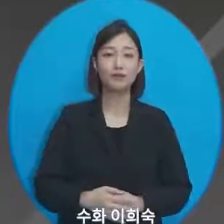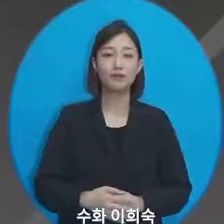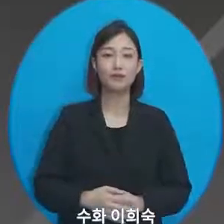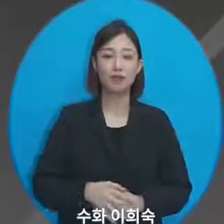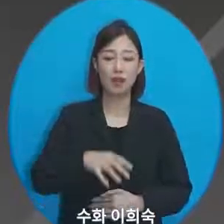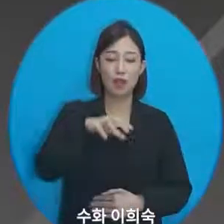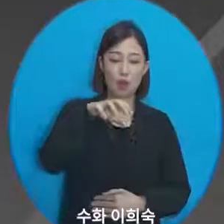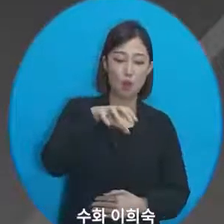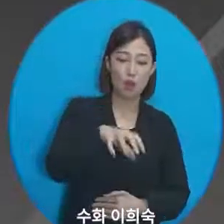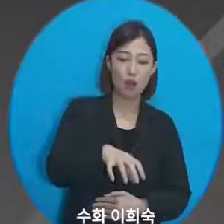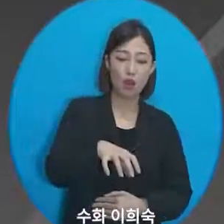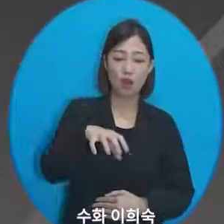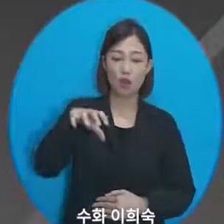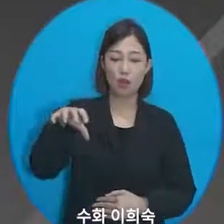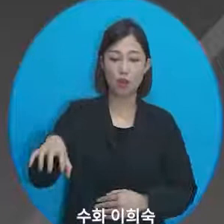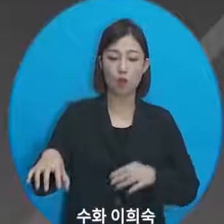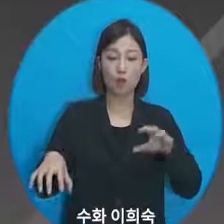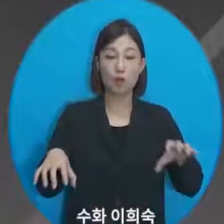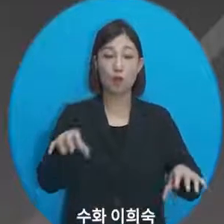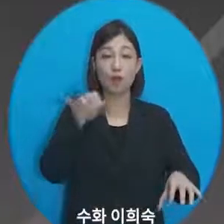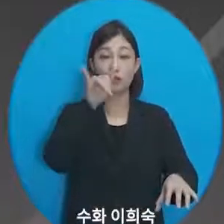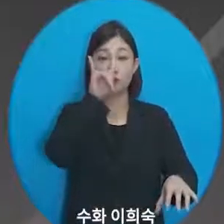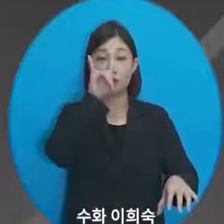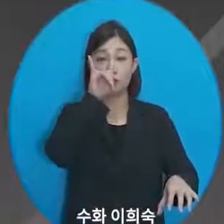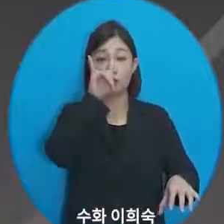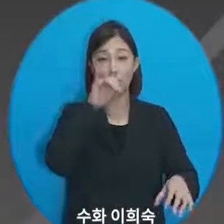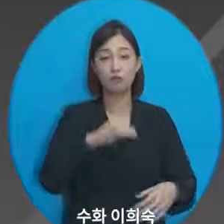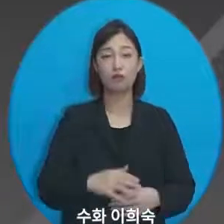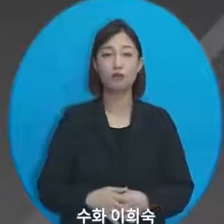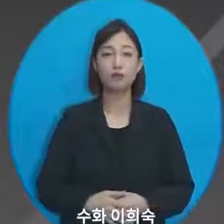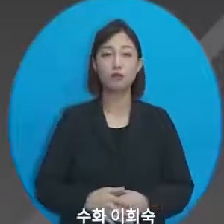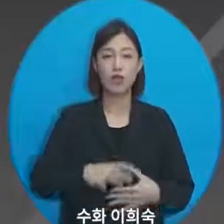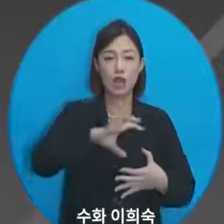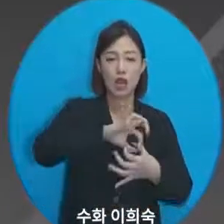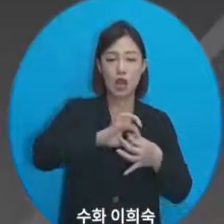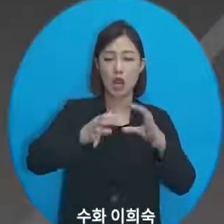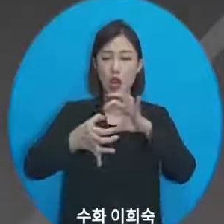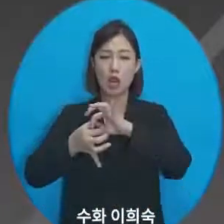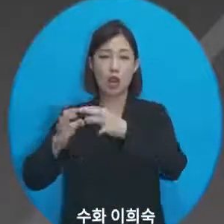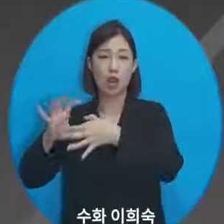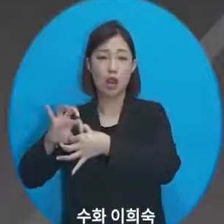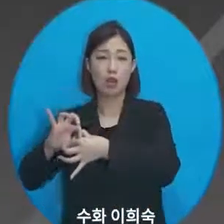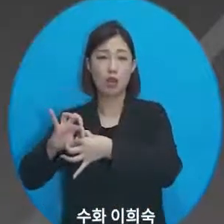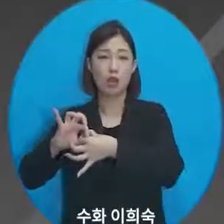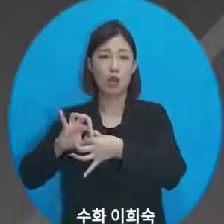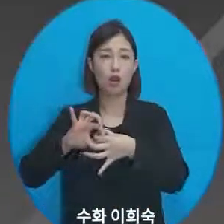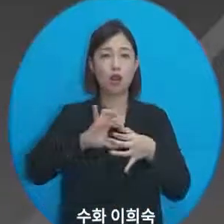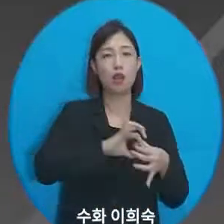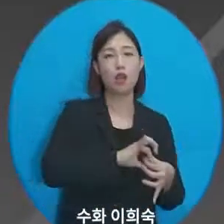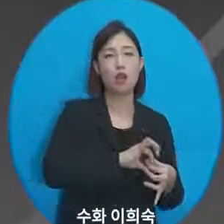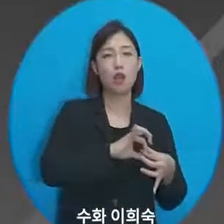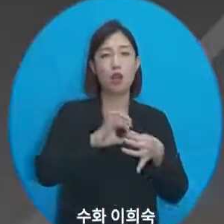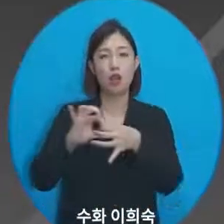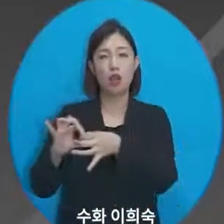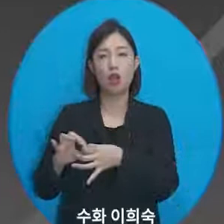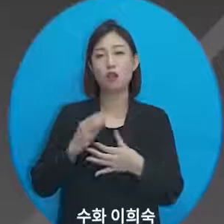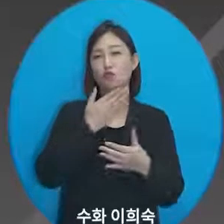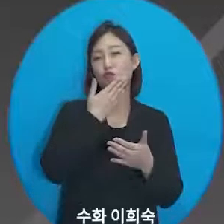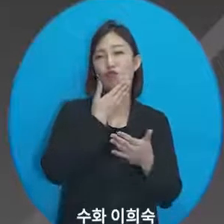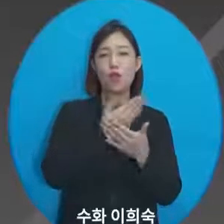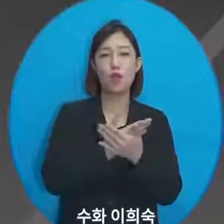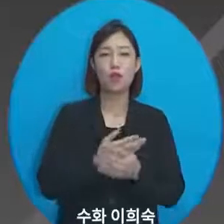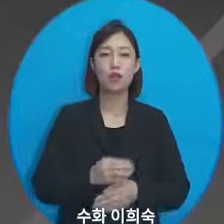공간과 공간을 연결할 때 절대 단차나 틈이 있어서는 안 된다. 그래서